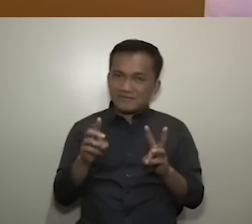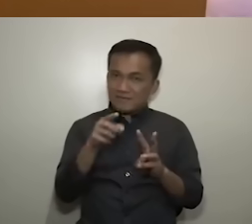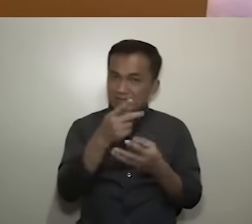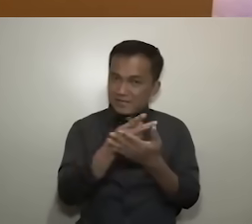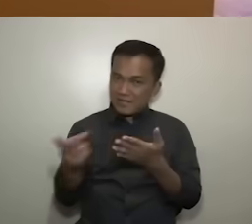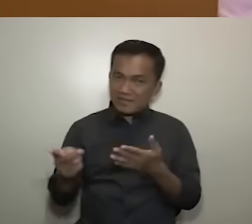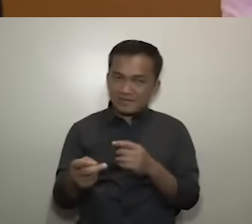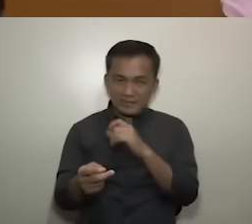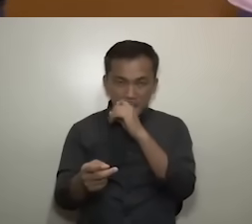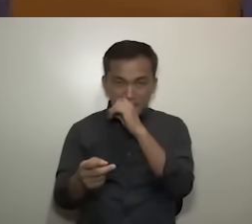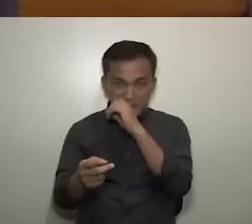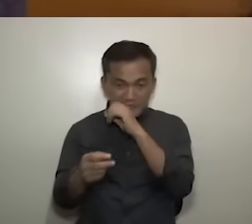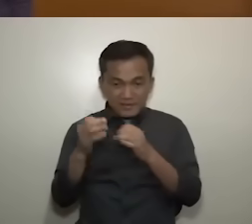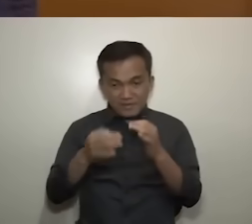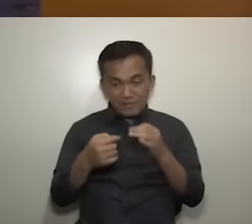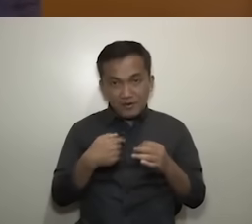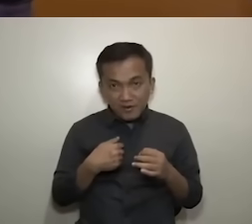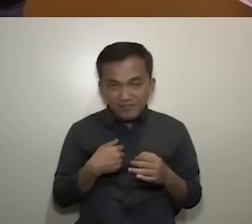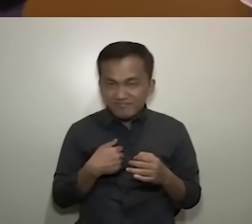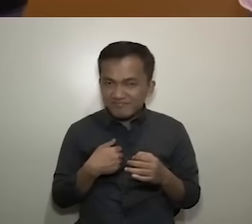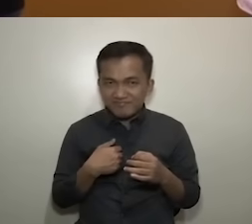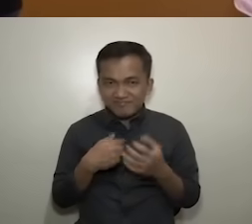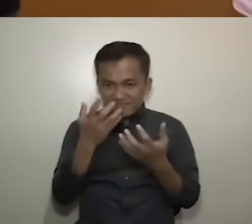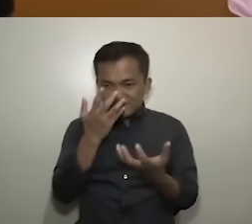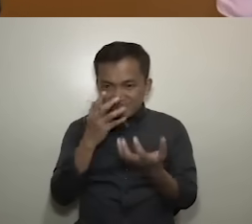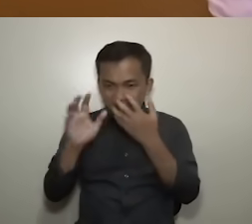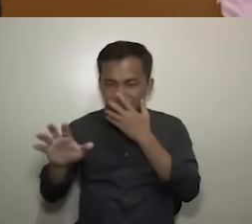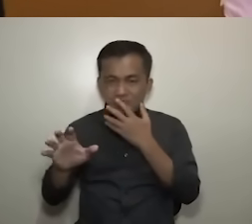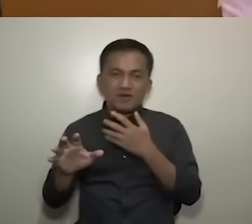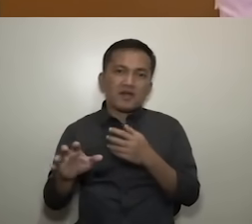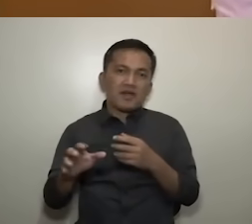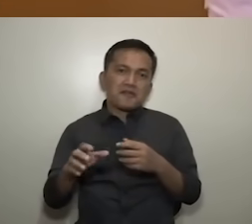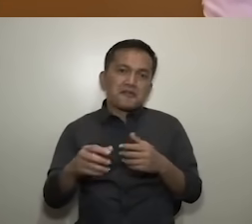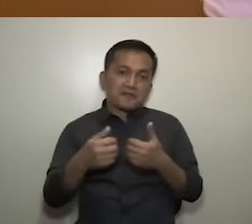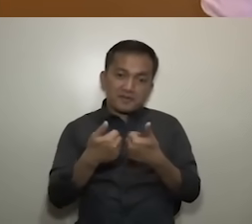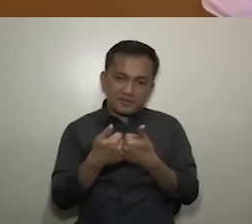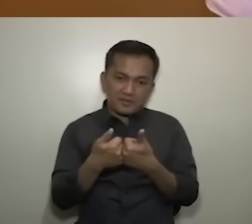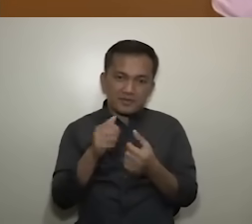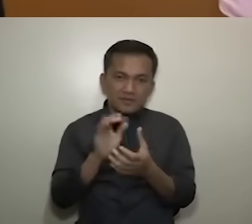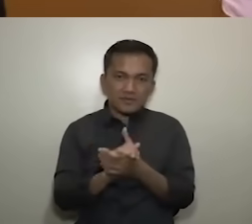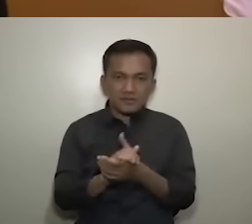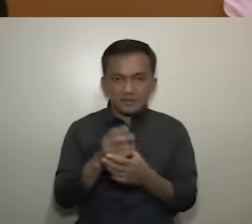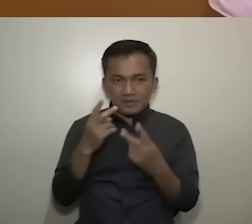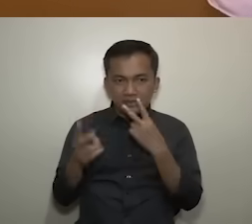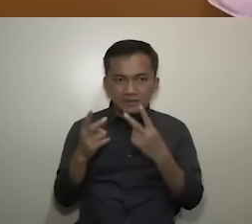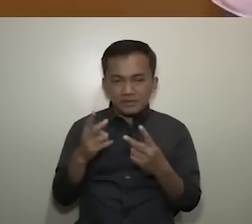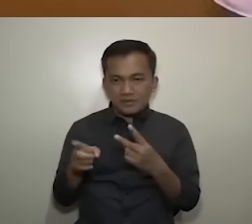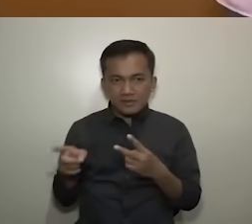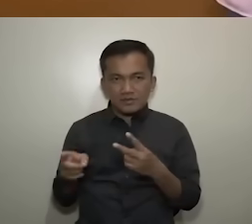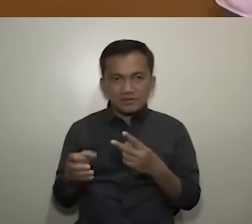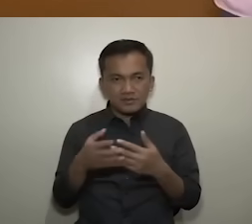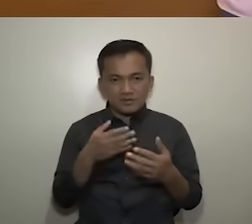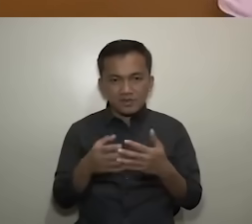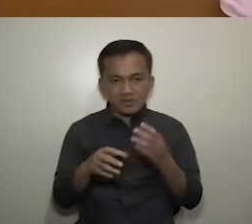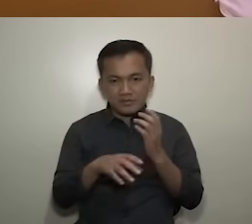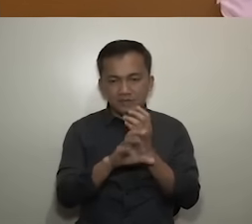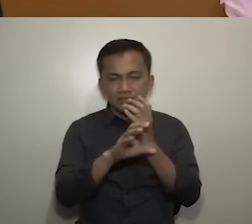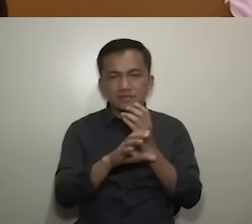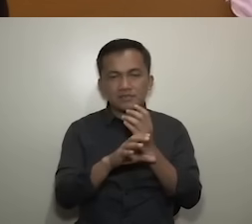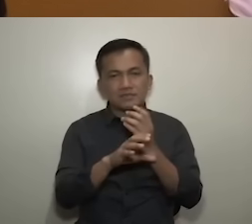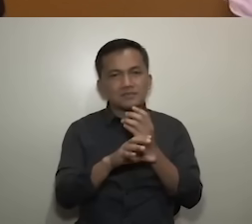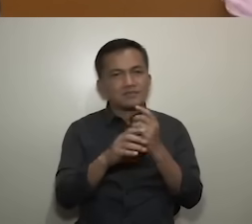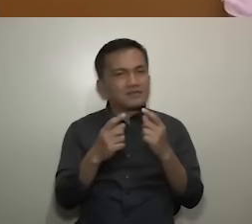rito. Kasi kung ako ito, misis ko o girlfriend ko, nakita ko sa ganito, kahit na chat lang sa mga